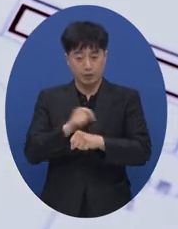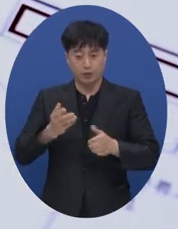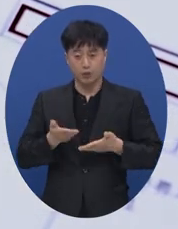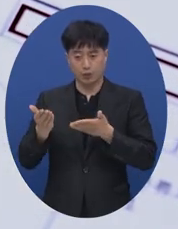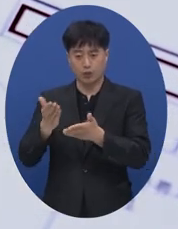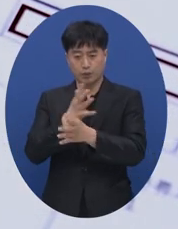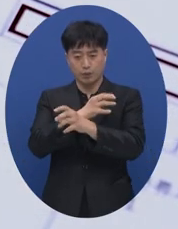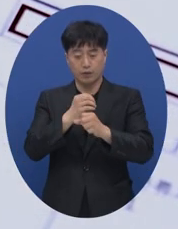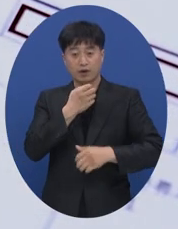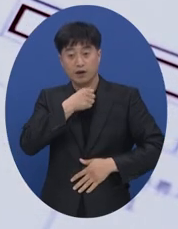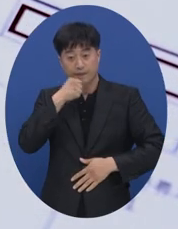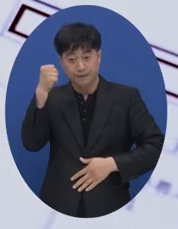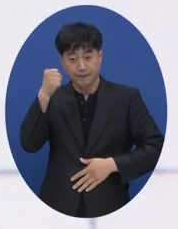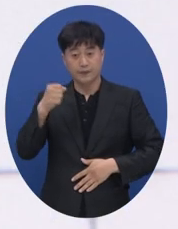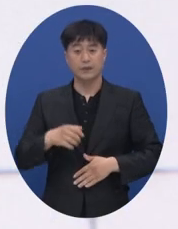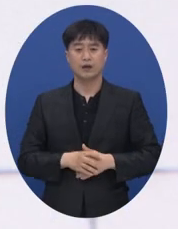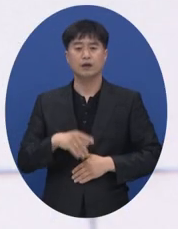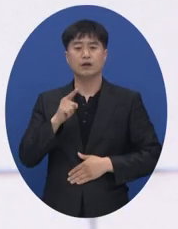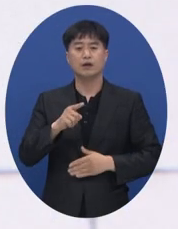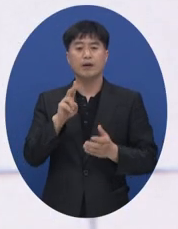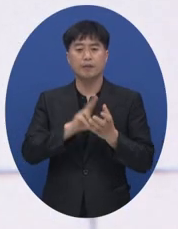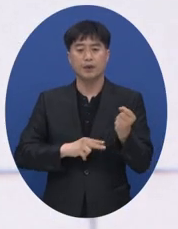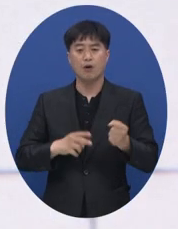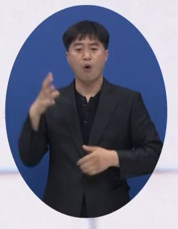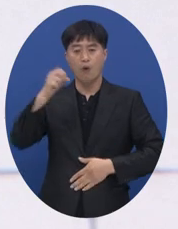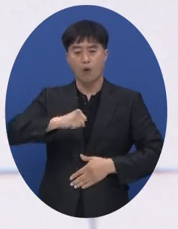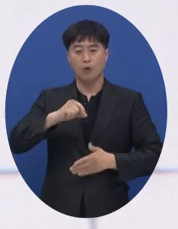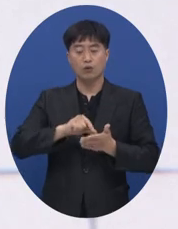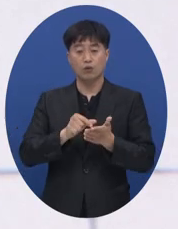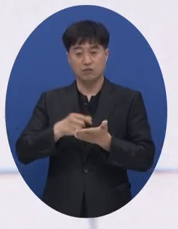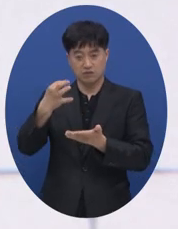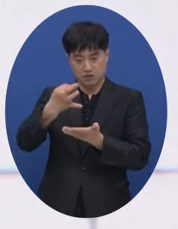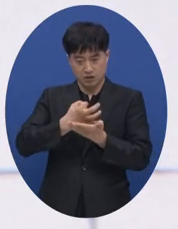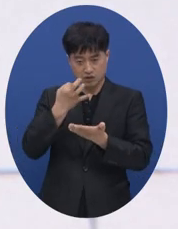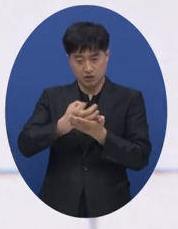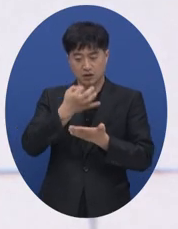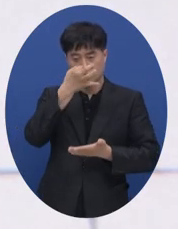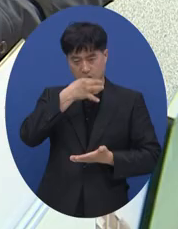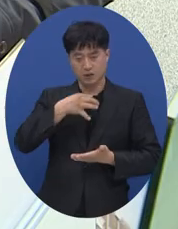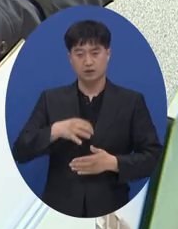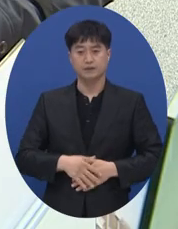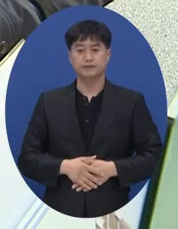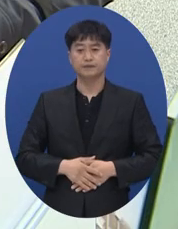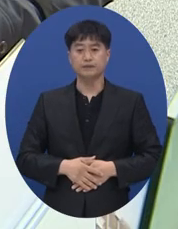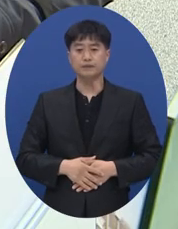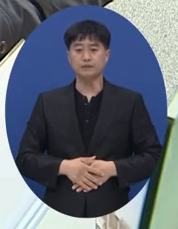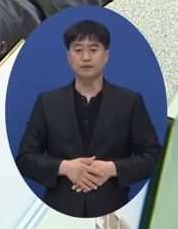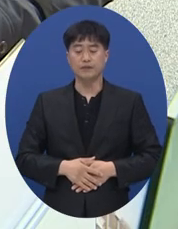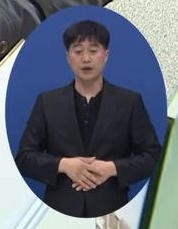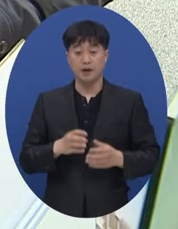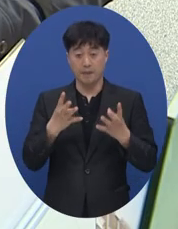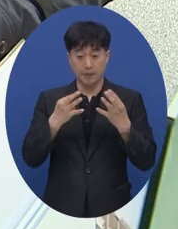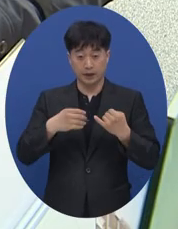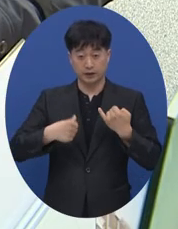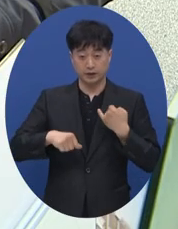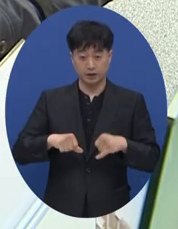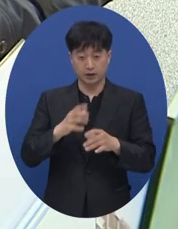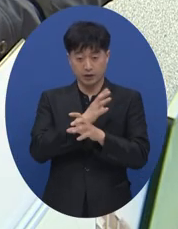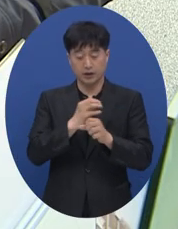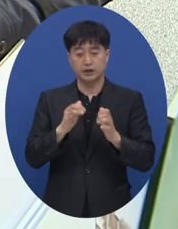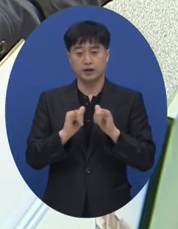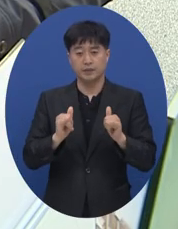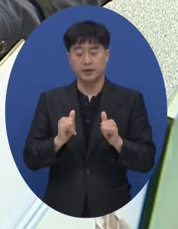청약에 당첨 됐고 이를 팔아 억 단위의 프리미엄을 챙겼습니다 가 자녀가 고 청 약자에게